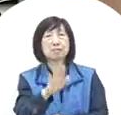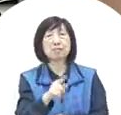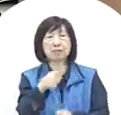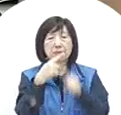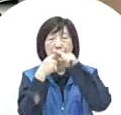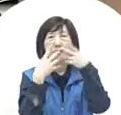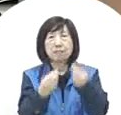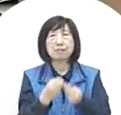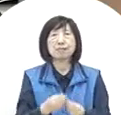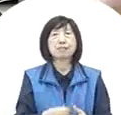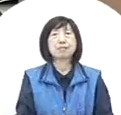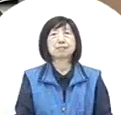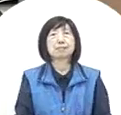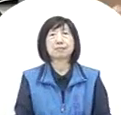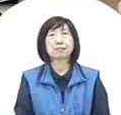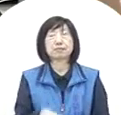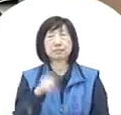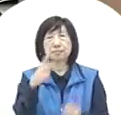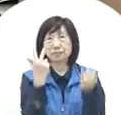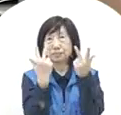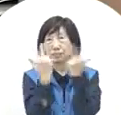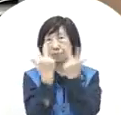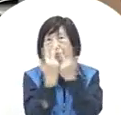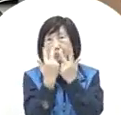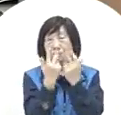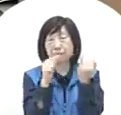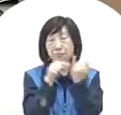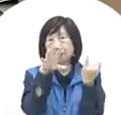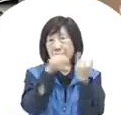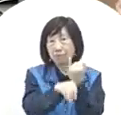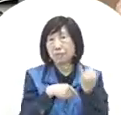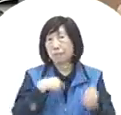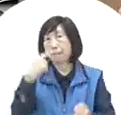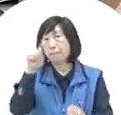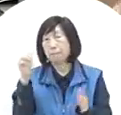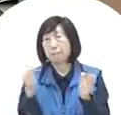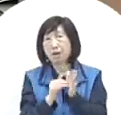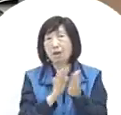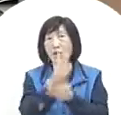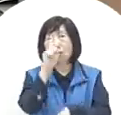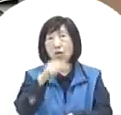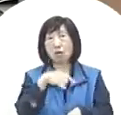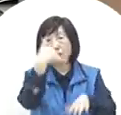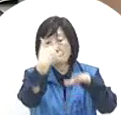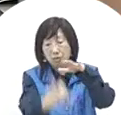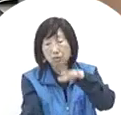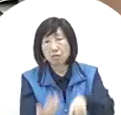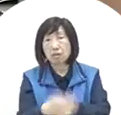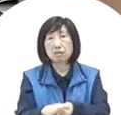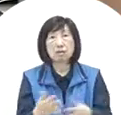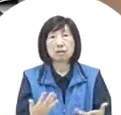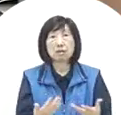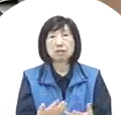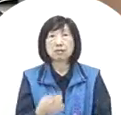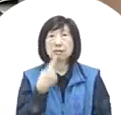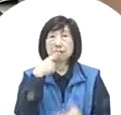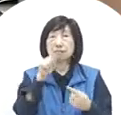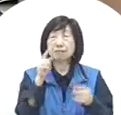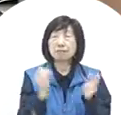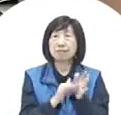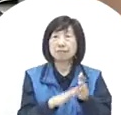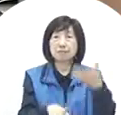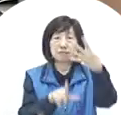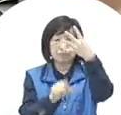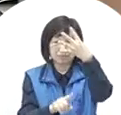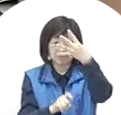案子问题好不好？ 好， 新北女子遭性侵报案后成浮尸，报案后是什么意思？局长，4月18，当